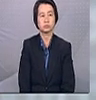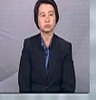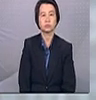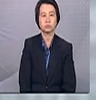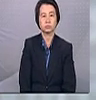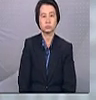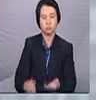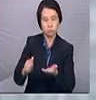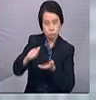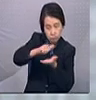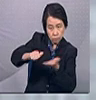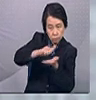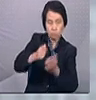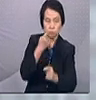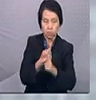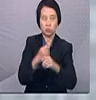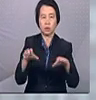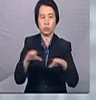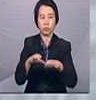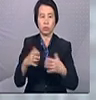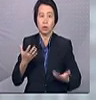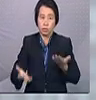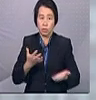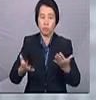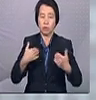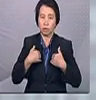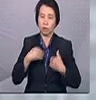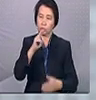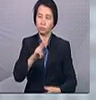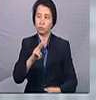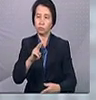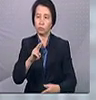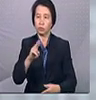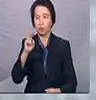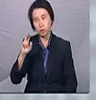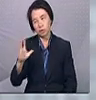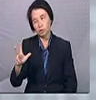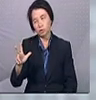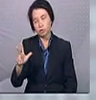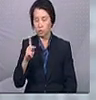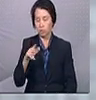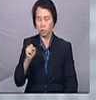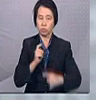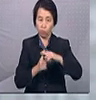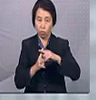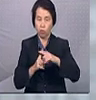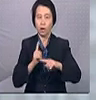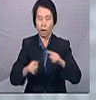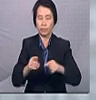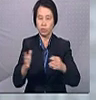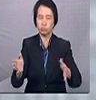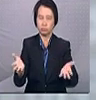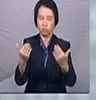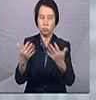Setakat saringan masih tetap dijalankan, jadi mungkin ada 2-3 kes yang positif, tetapi kita akan galakkan lebih ramai